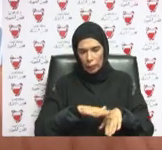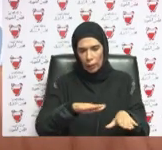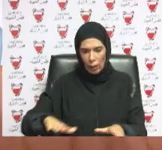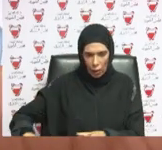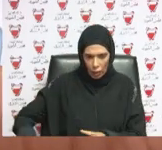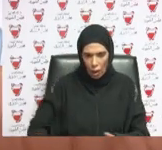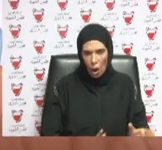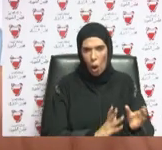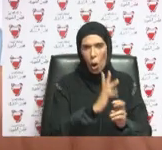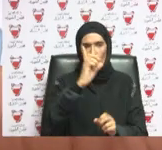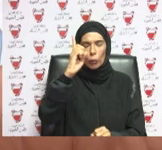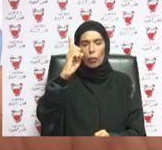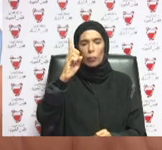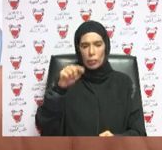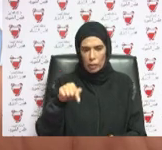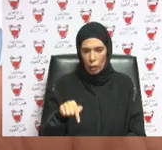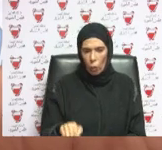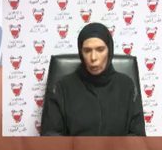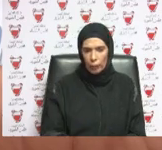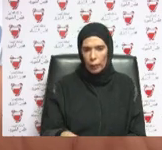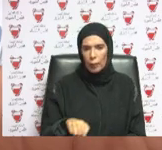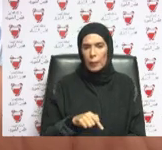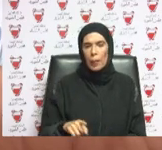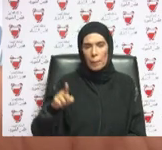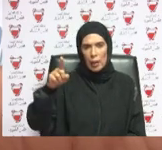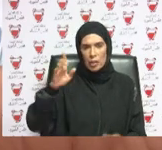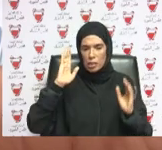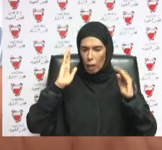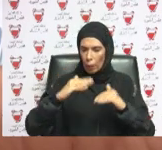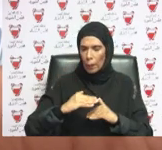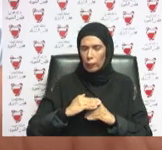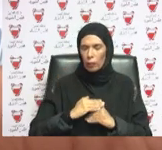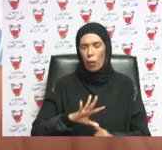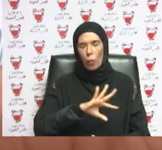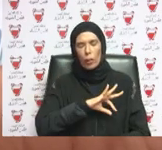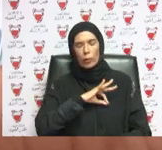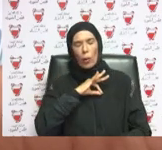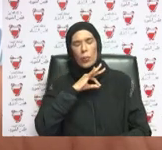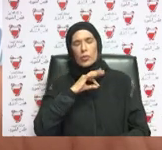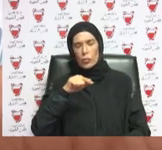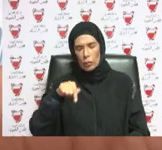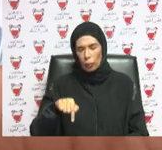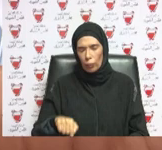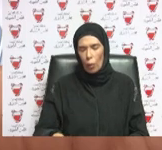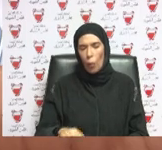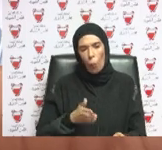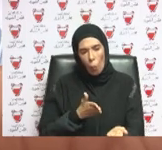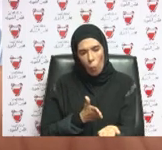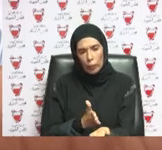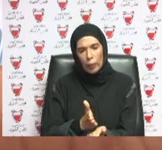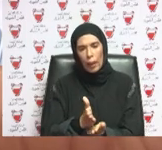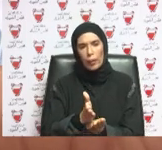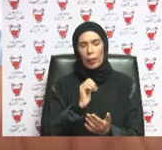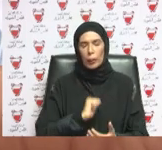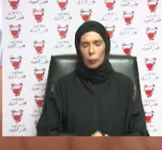راجعون، أولئك عليهم صلوات من ربهم ورحمة وأولئك هم المهتدون، صدق